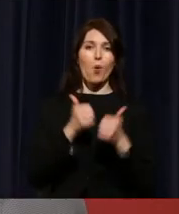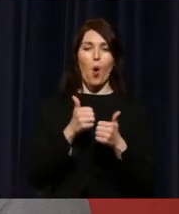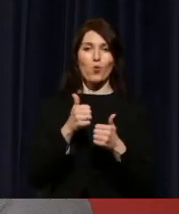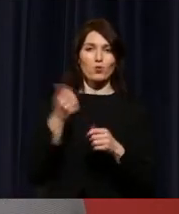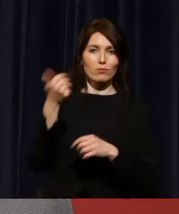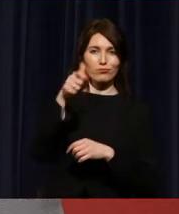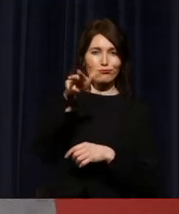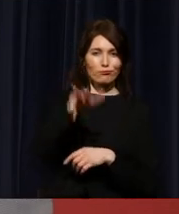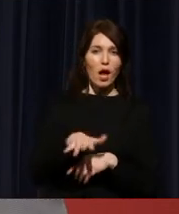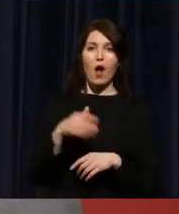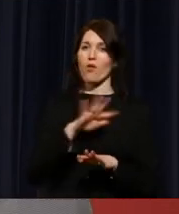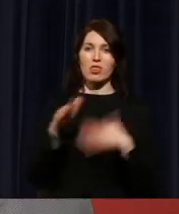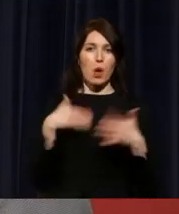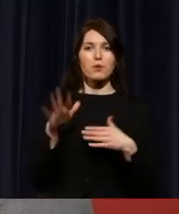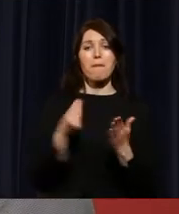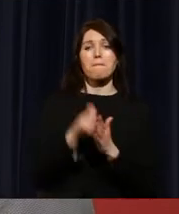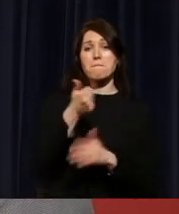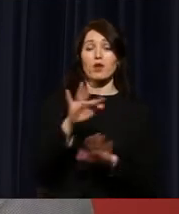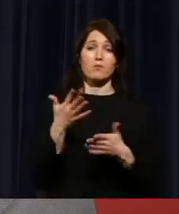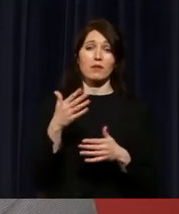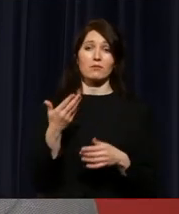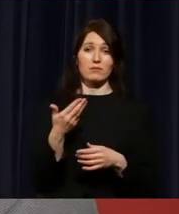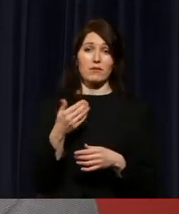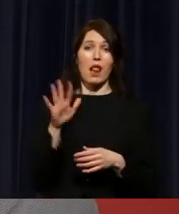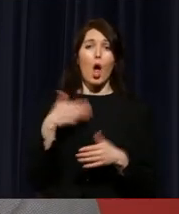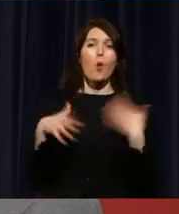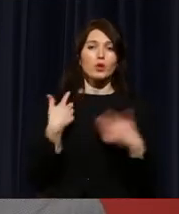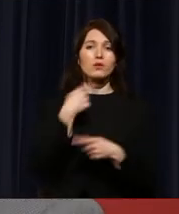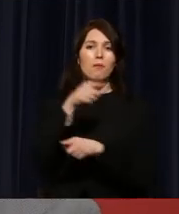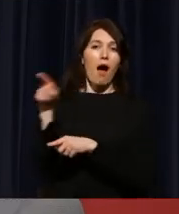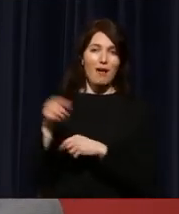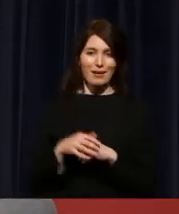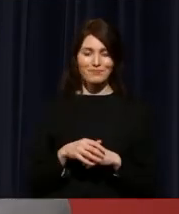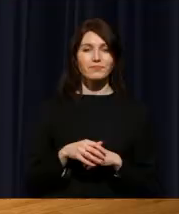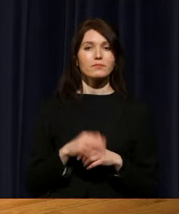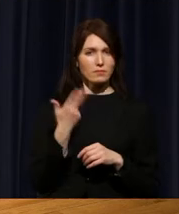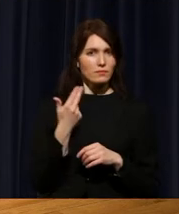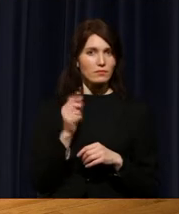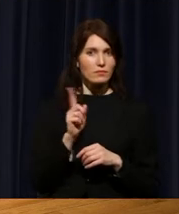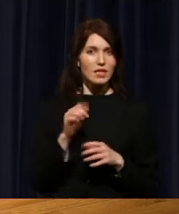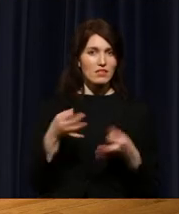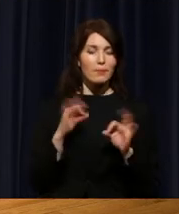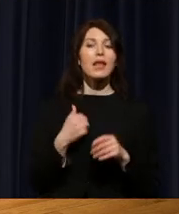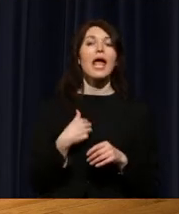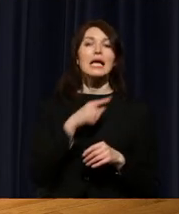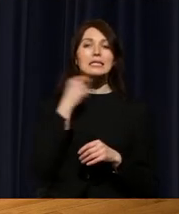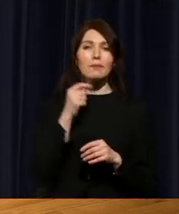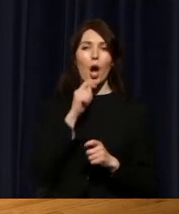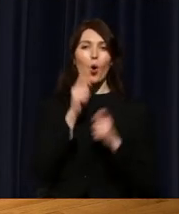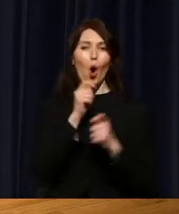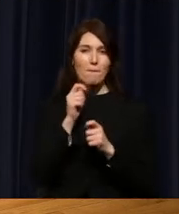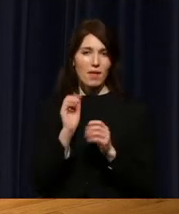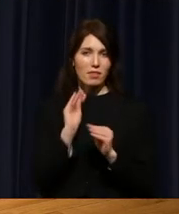augšgalā un neuztraucamies vairs par maksām, bet lai par to uztraucās pārējiem. Jā, šis ir svarīgs jautājums. Jā, es gribēju vienkārši dokumentēt, jo